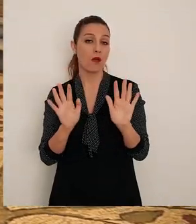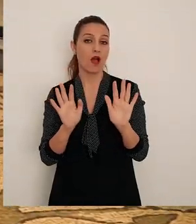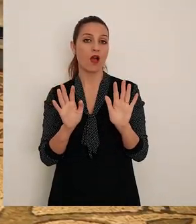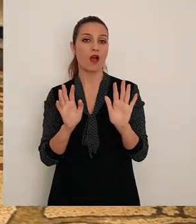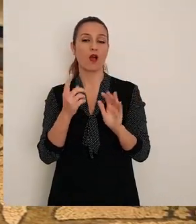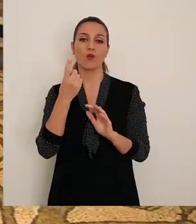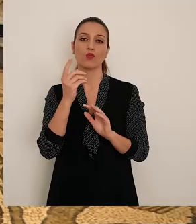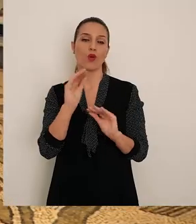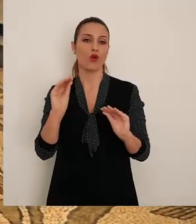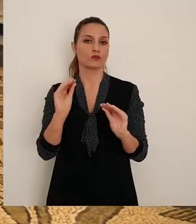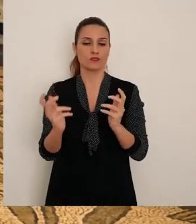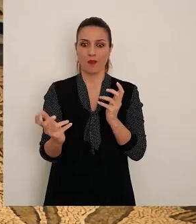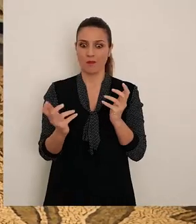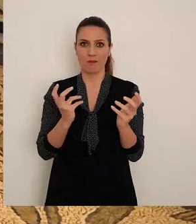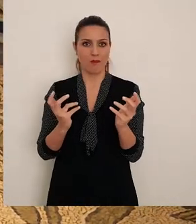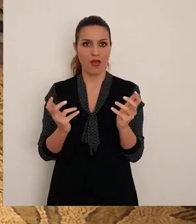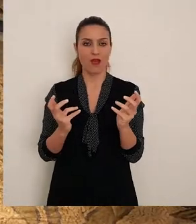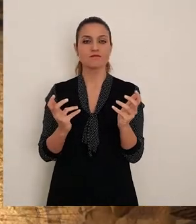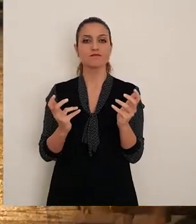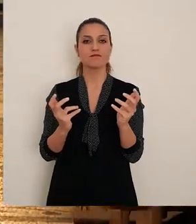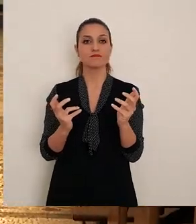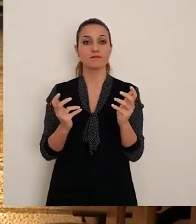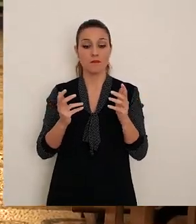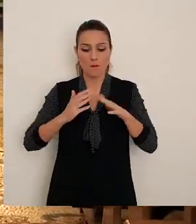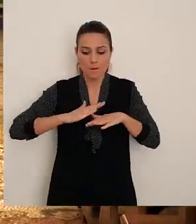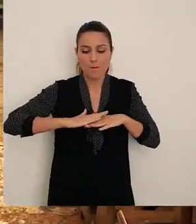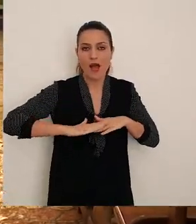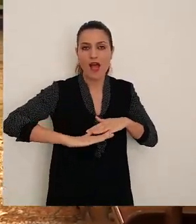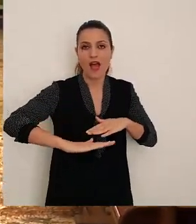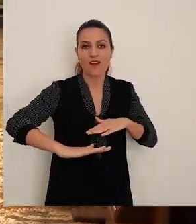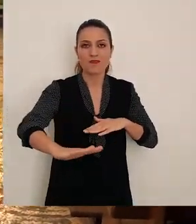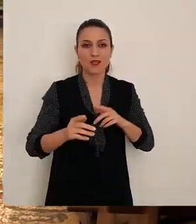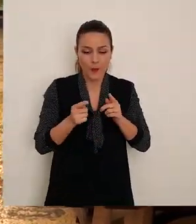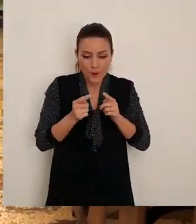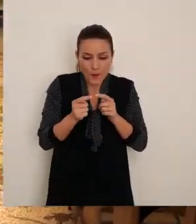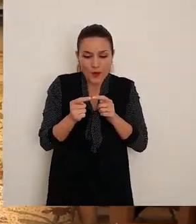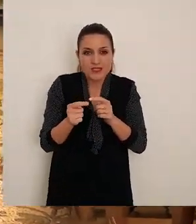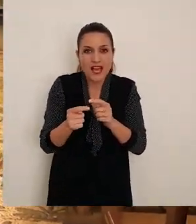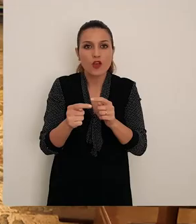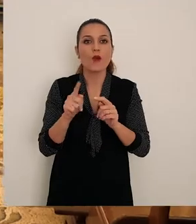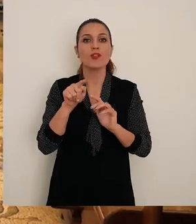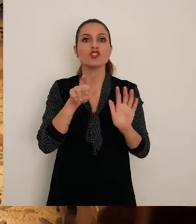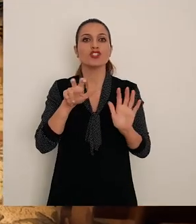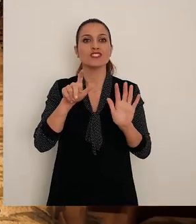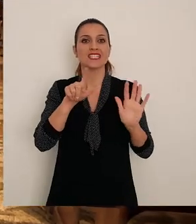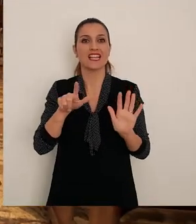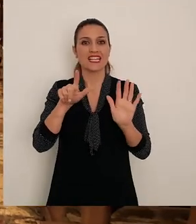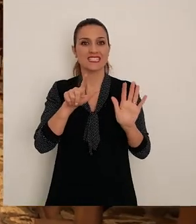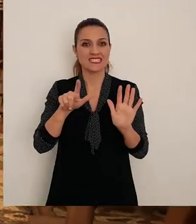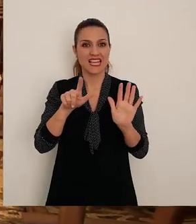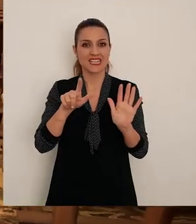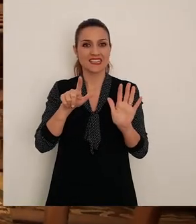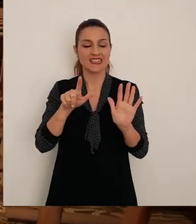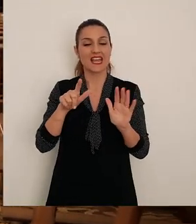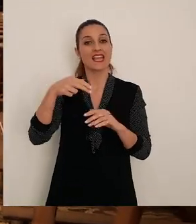Ma l'elemento che più di tutti colpisce l'occhio del visitatore è il mosaico pavimentale realizzato nel 1877 dal